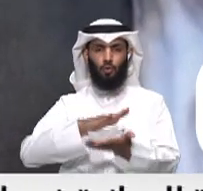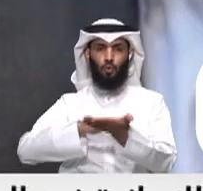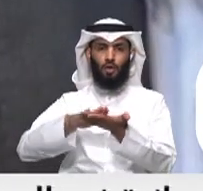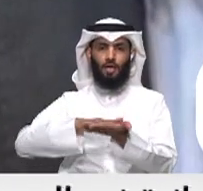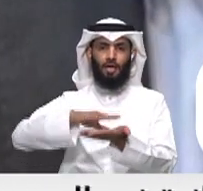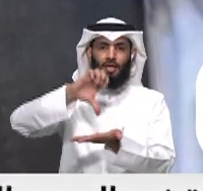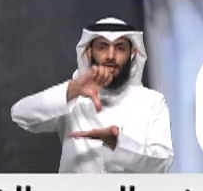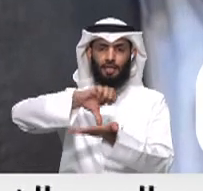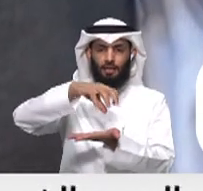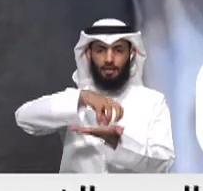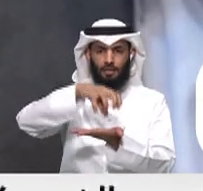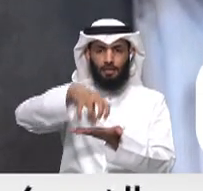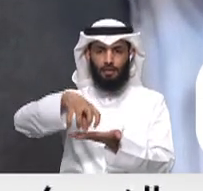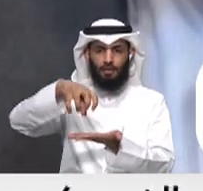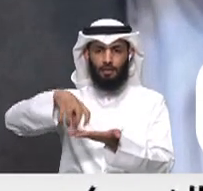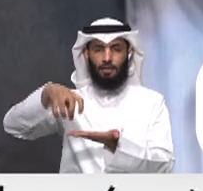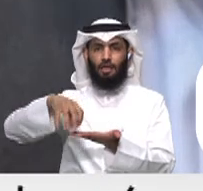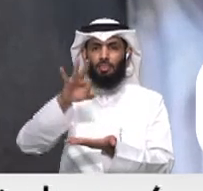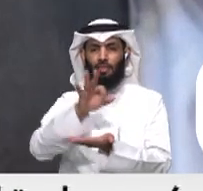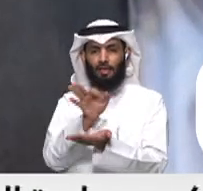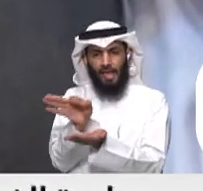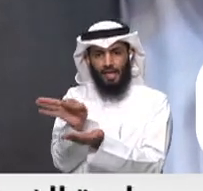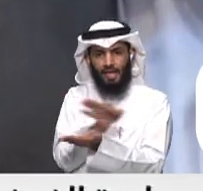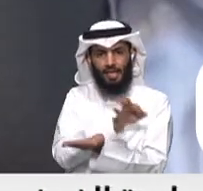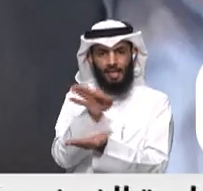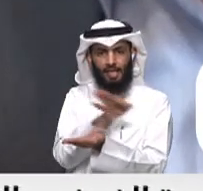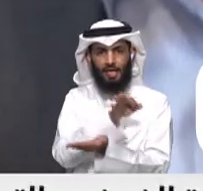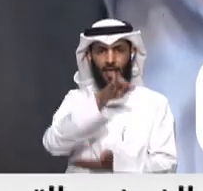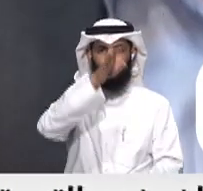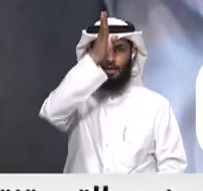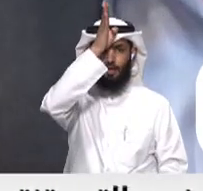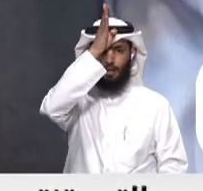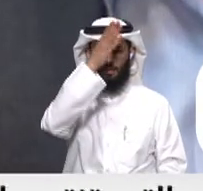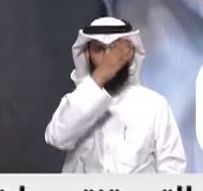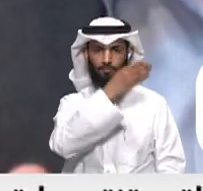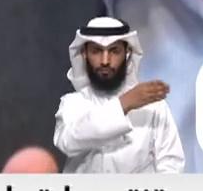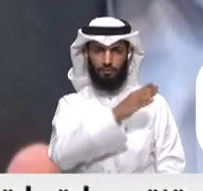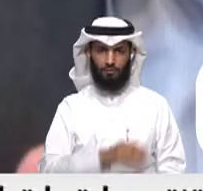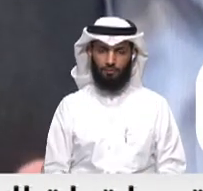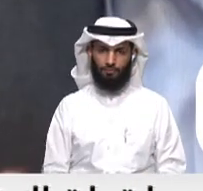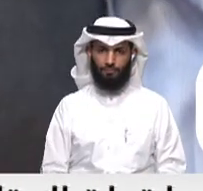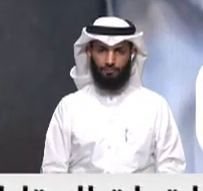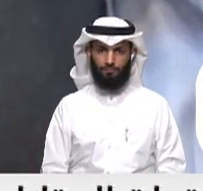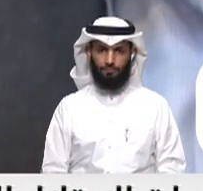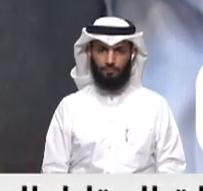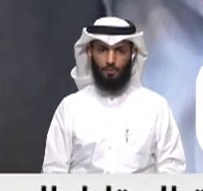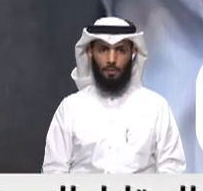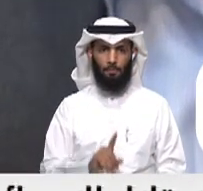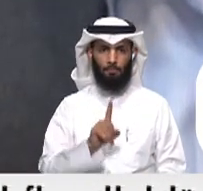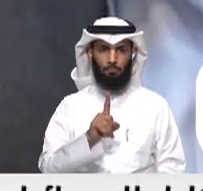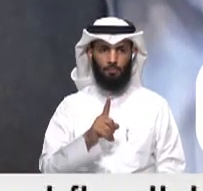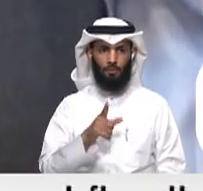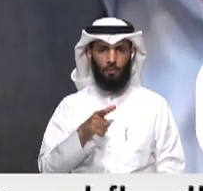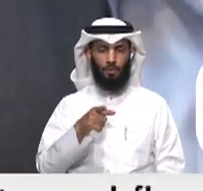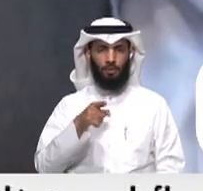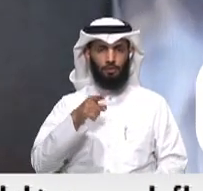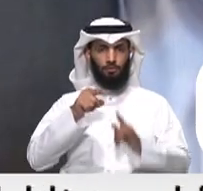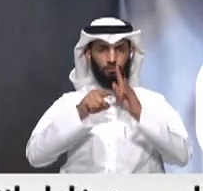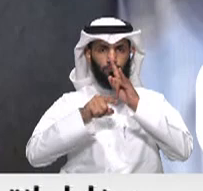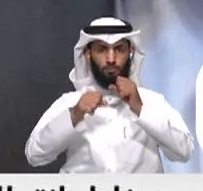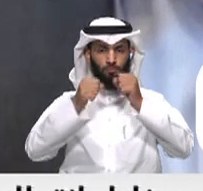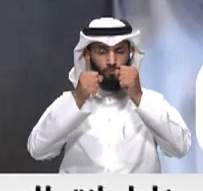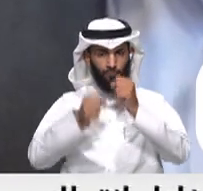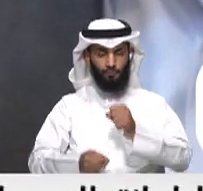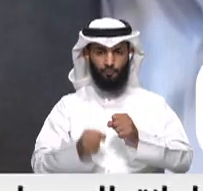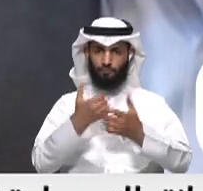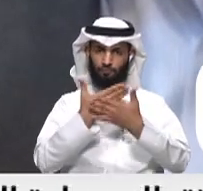التي استهدفت فيها مواقع، لم يتم عن استهداف كبير ومهم،